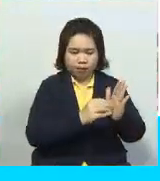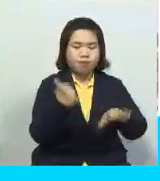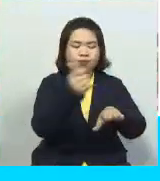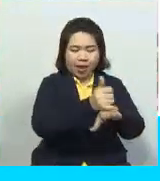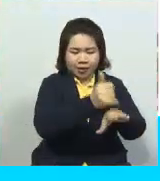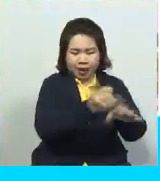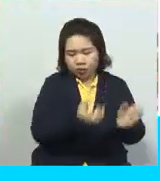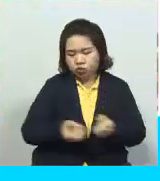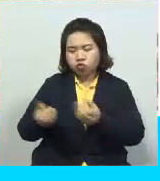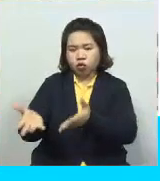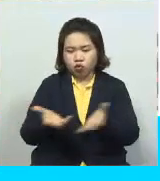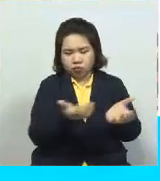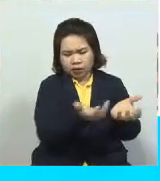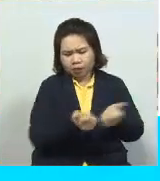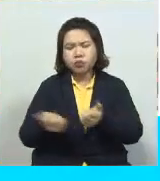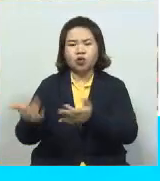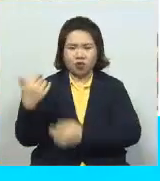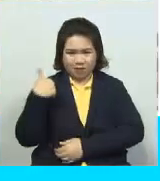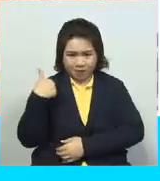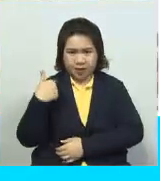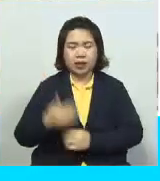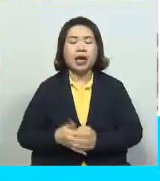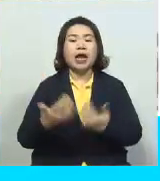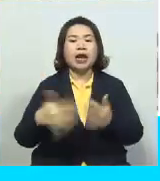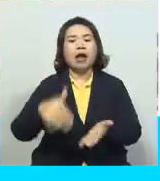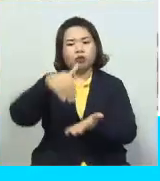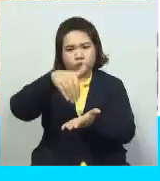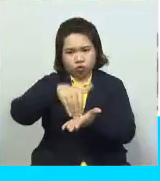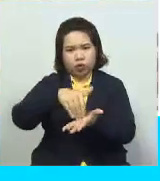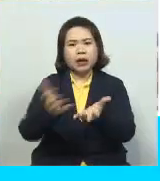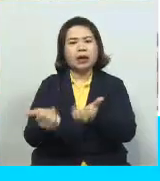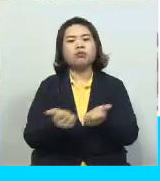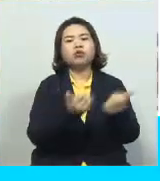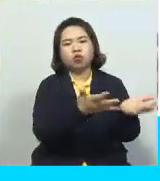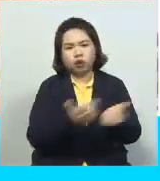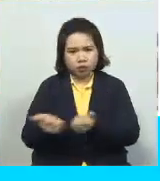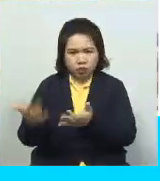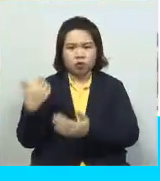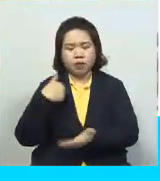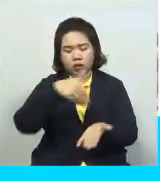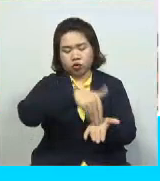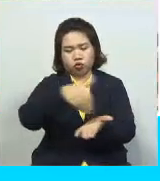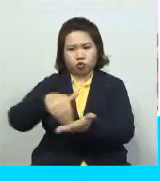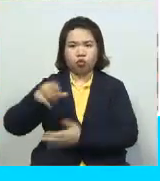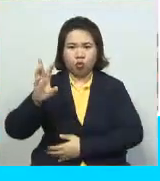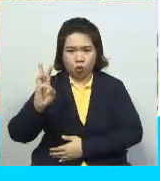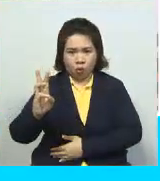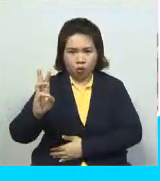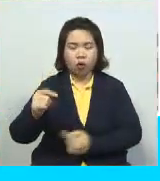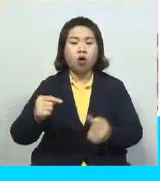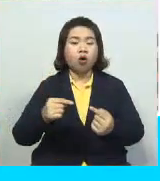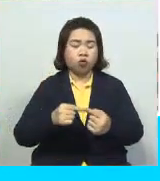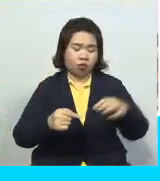อบงานเลยซึ่งบริเวณโดยรอบงานเนี่ยก็จะมีจุดที่ส่งพี่น้องประชาชน6จุดนะครับก็จะมีตั้งแต่ที่บ้านม